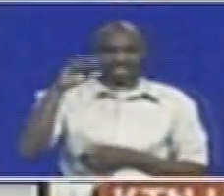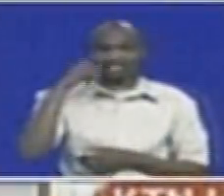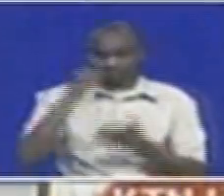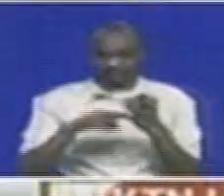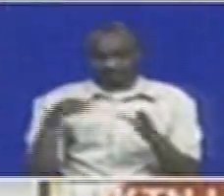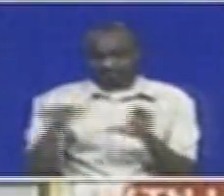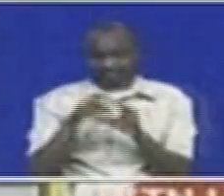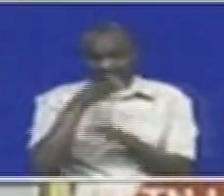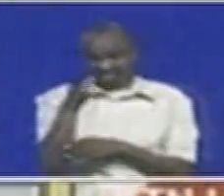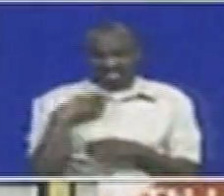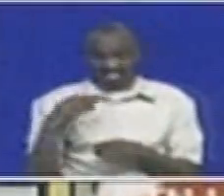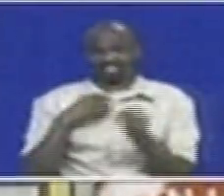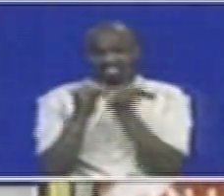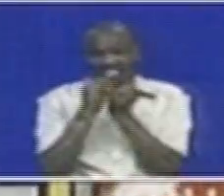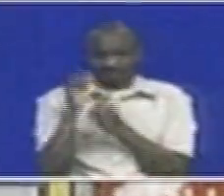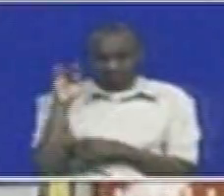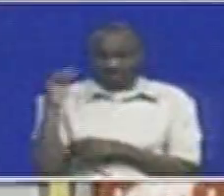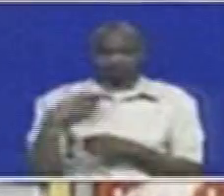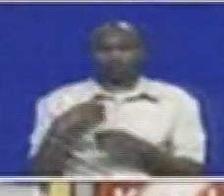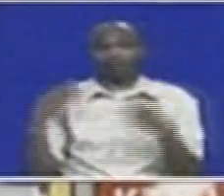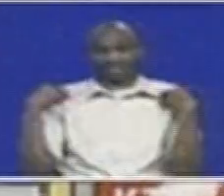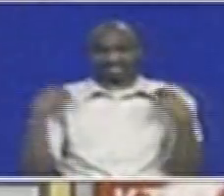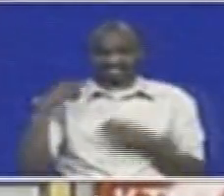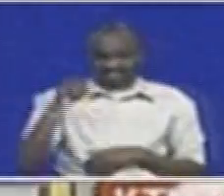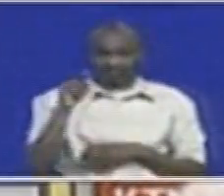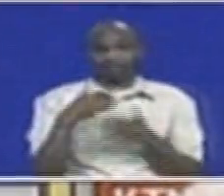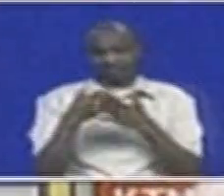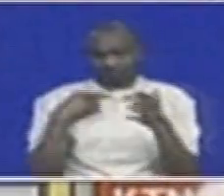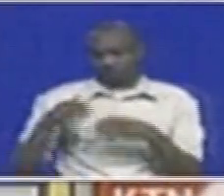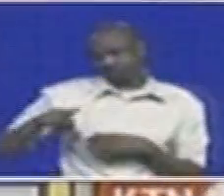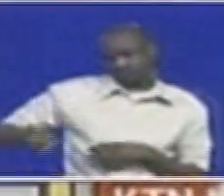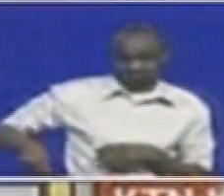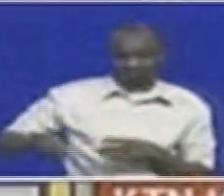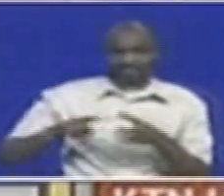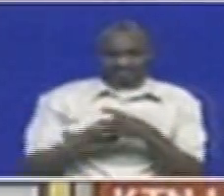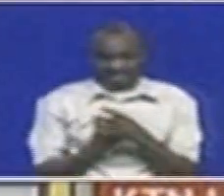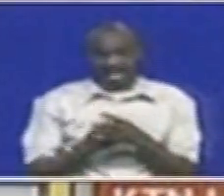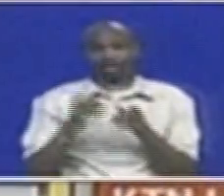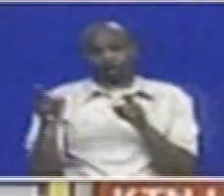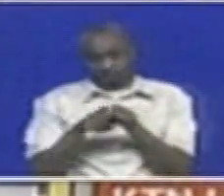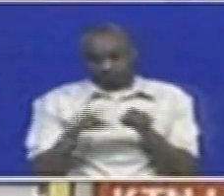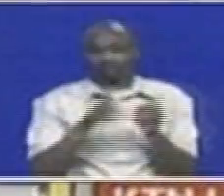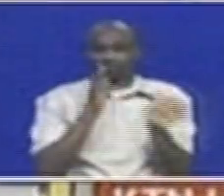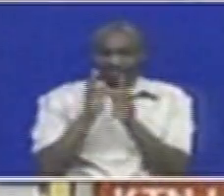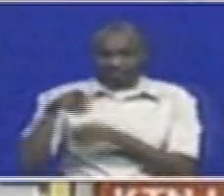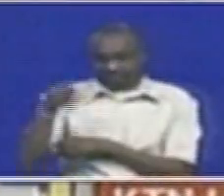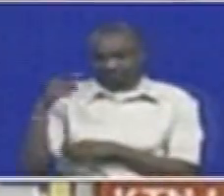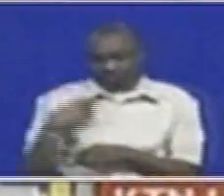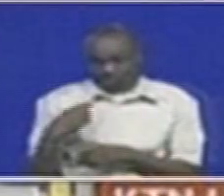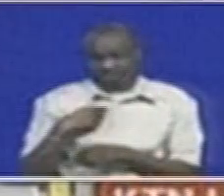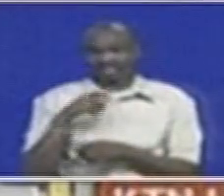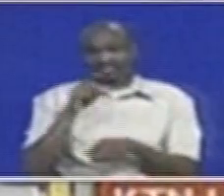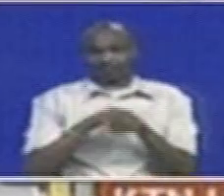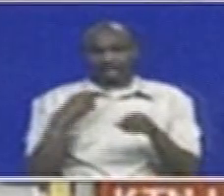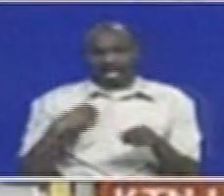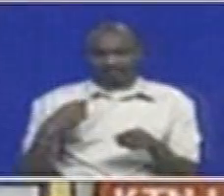ya Jumamosi asubuhi kama njia ya kunoa makali kabla ya mbio za kupokezana kijiti na vile vile kama matayarisho utetezi wa taji lake la